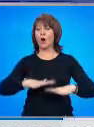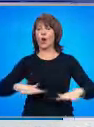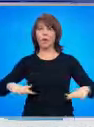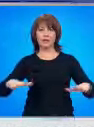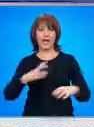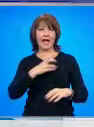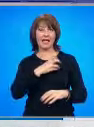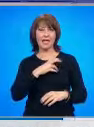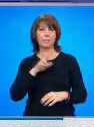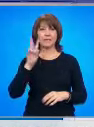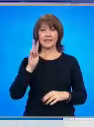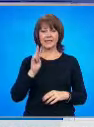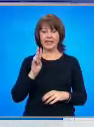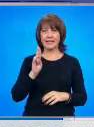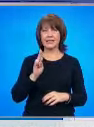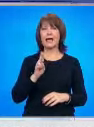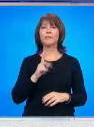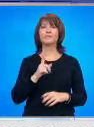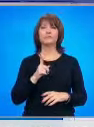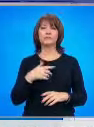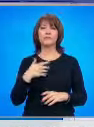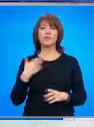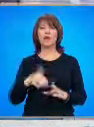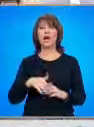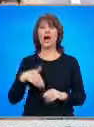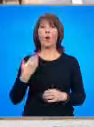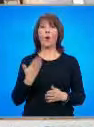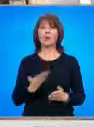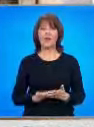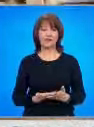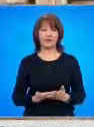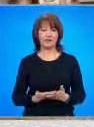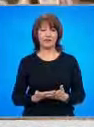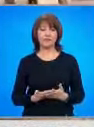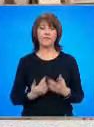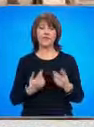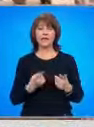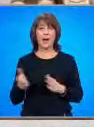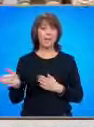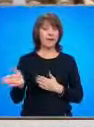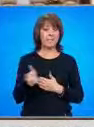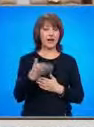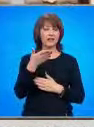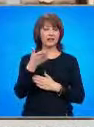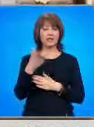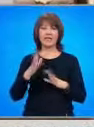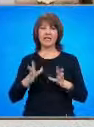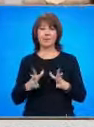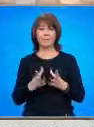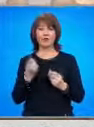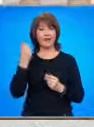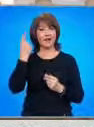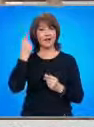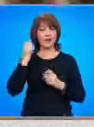ГЕРБ СДС и Демократична България незабавно поискаха оставката му. Сагата със свалянето на украинското знаме започва по време